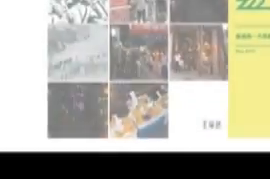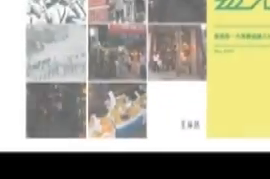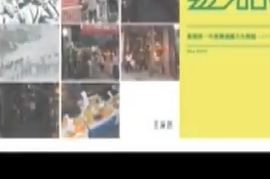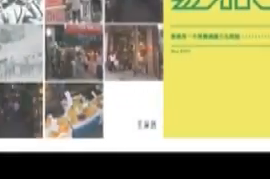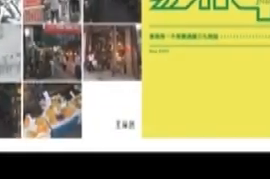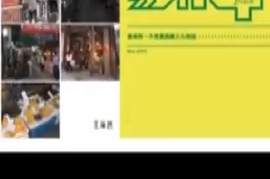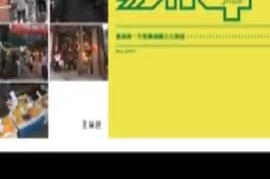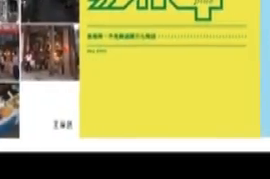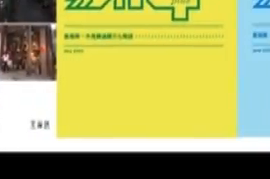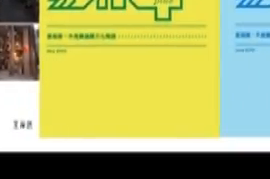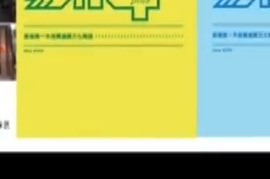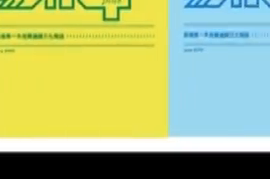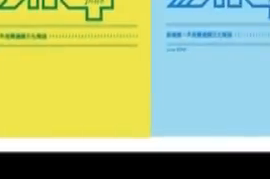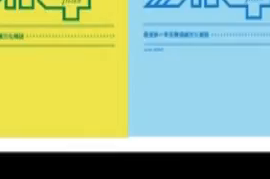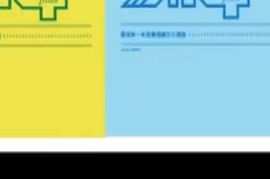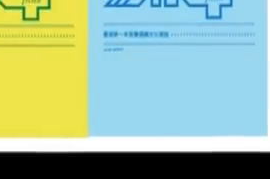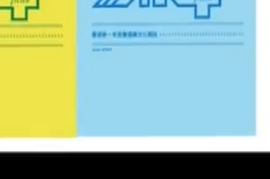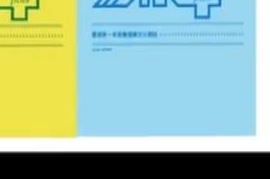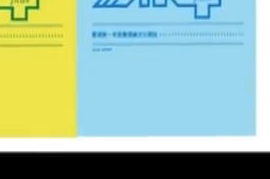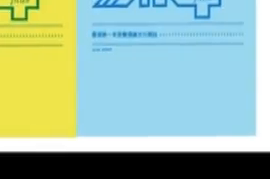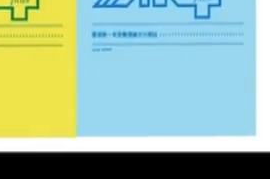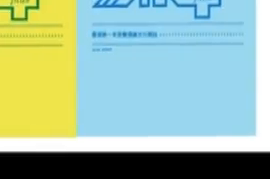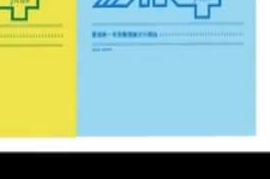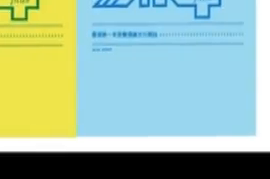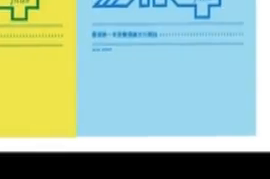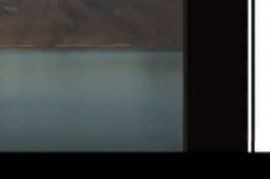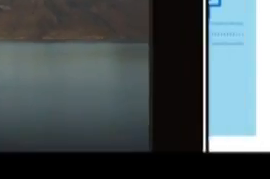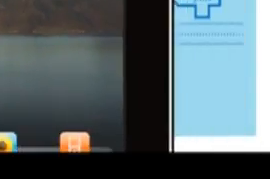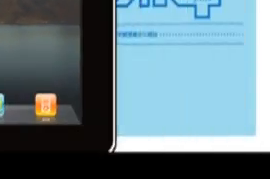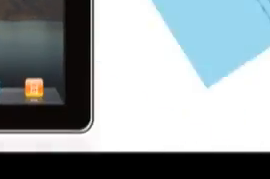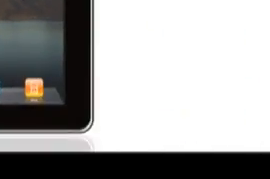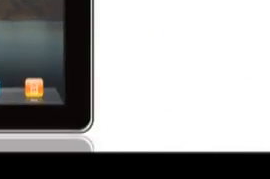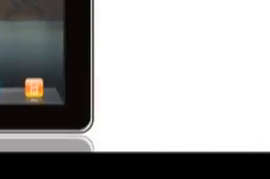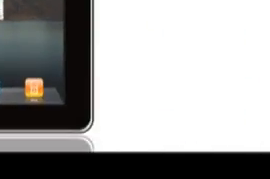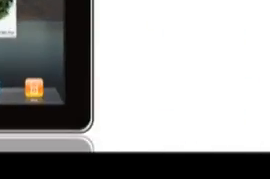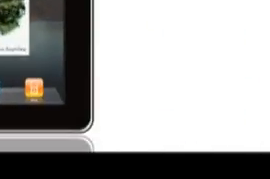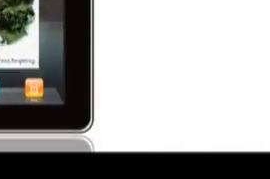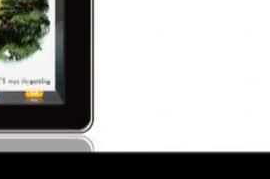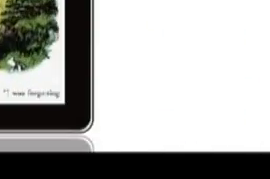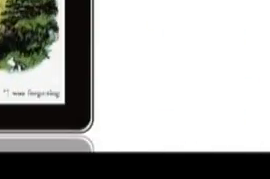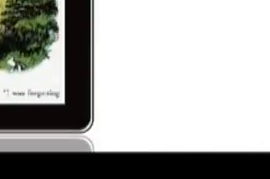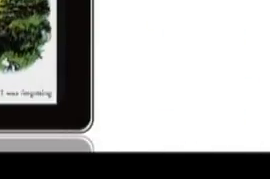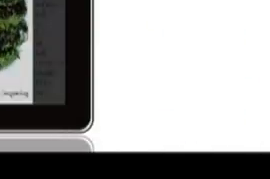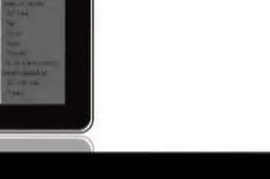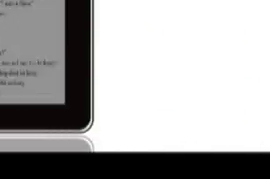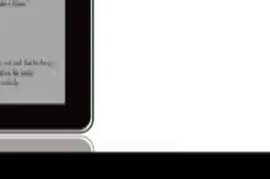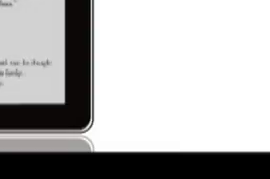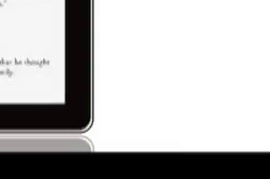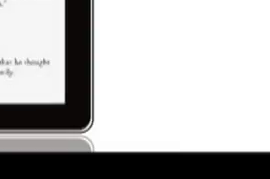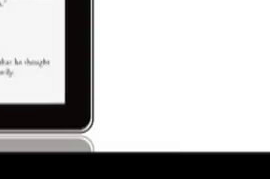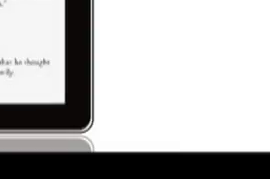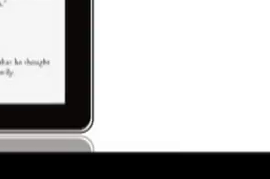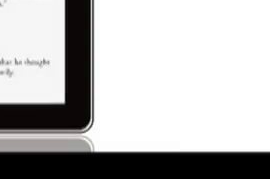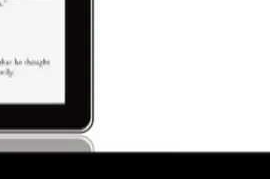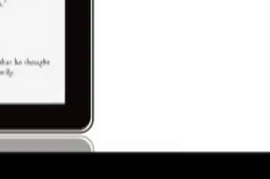組織、公民社會組織、網民等等，將他們的書籍、刊物和 blog 等等發成電子